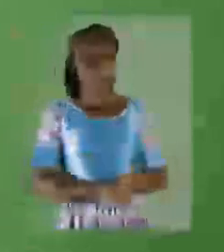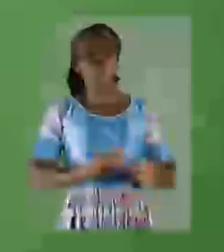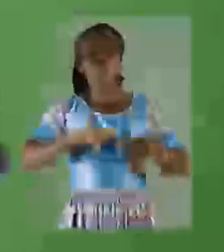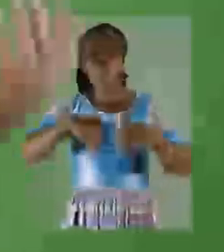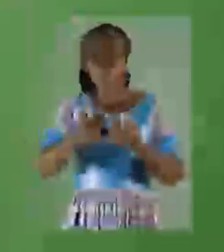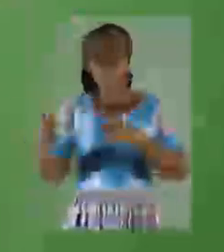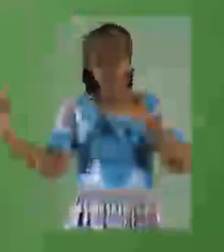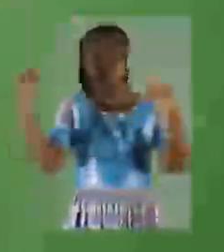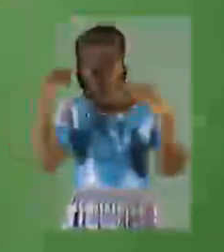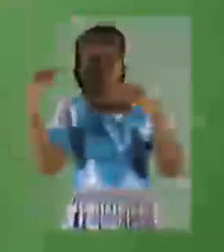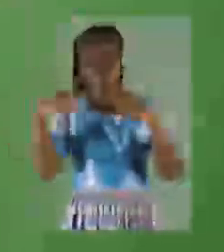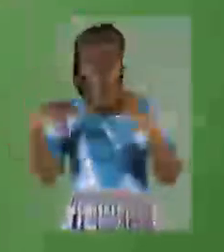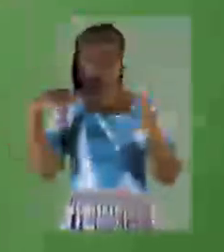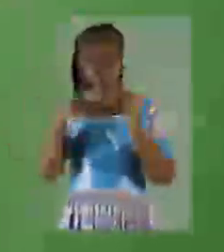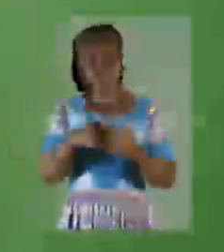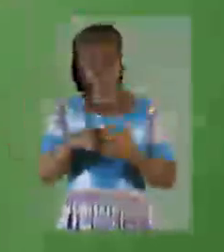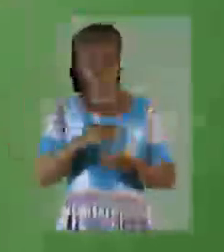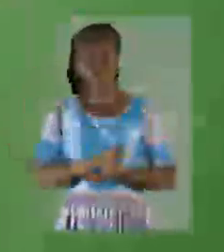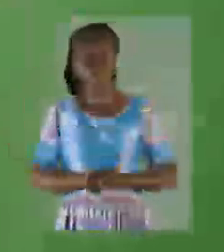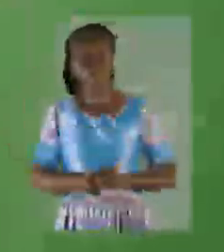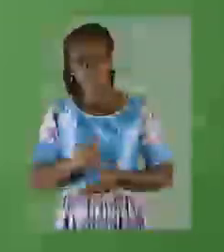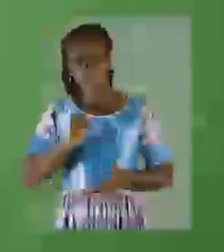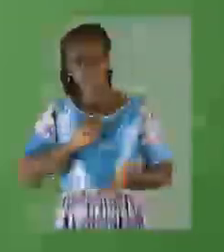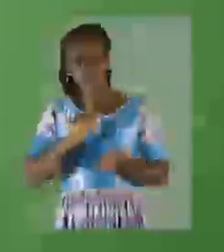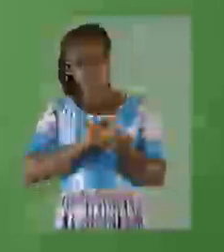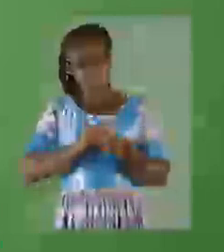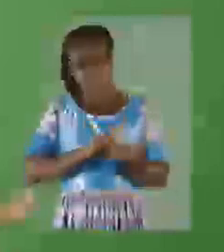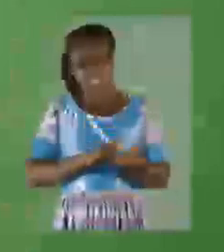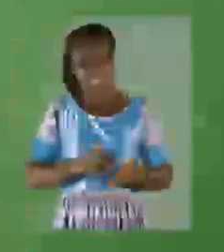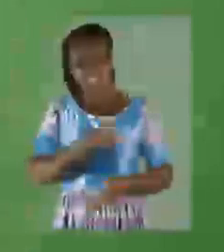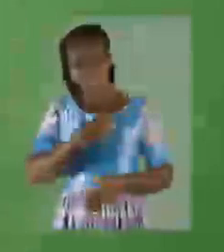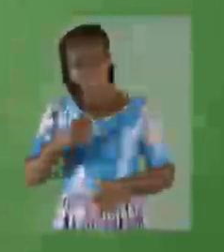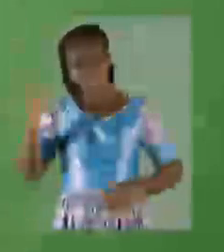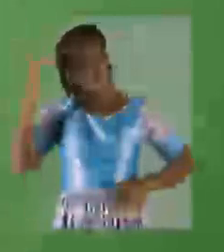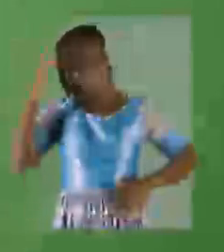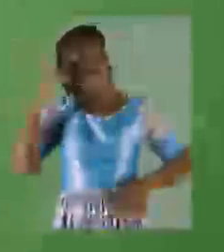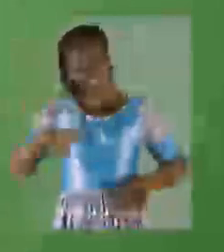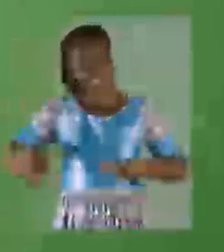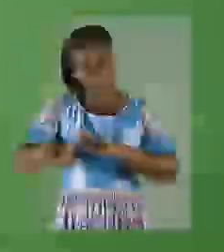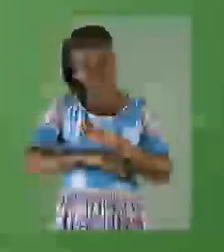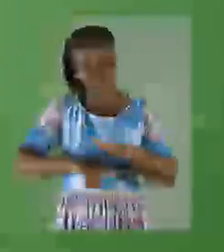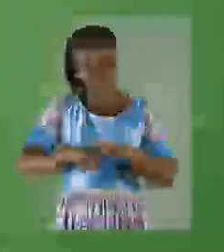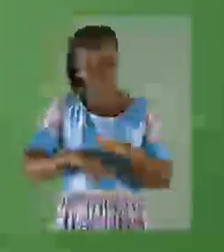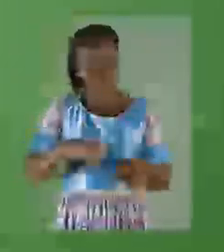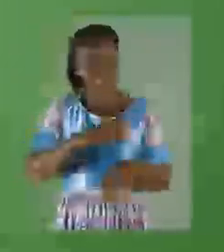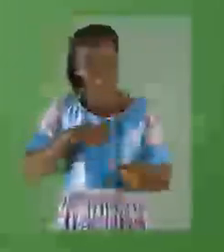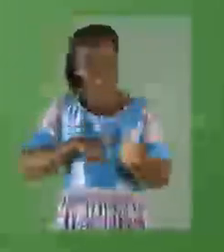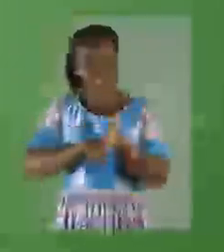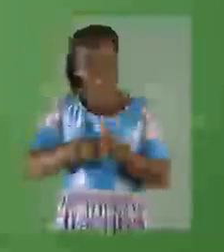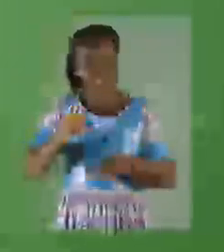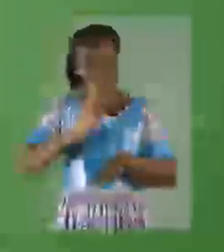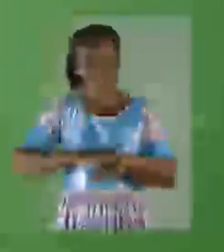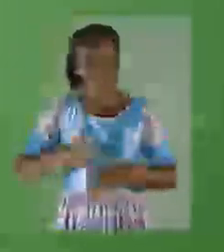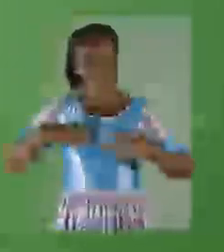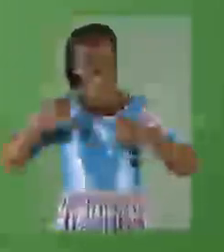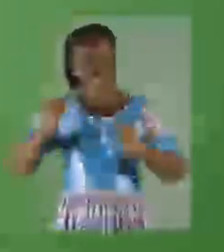ces nombreuses conséquences de l'automédication des maladies endémiques et parasitaires sur la santé des